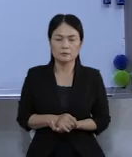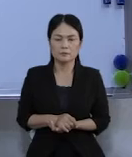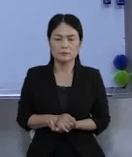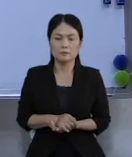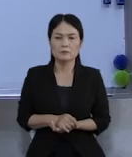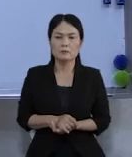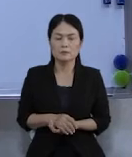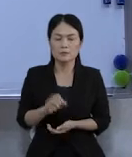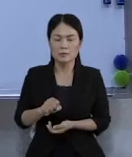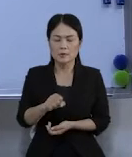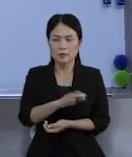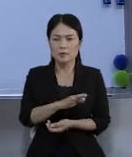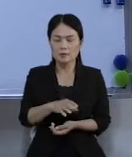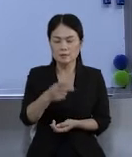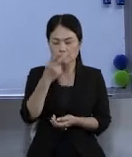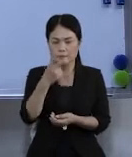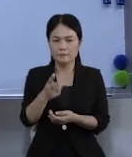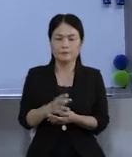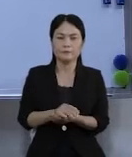Chà, chúng con mớ.